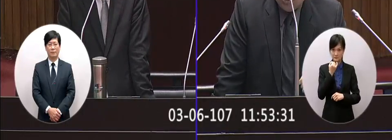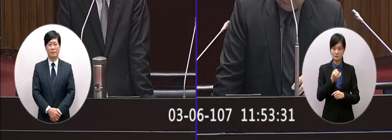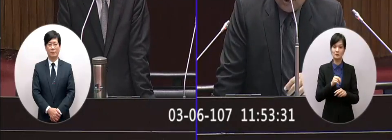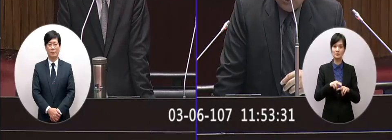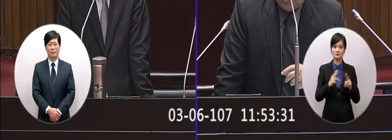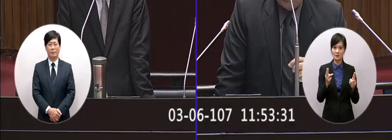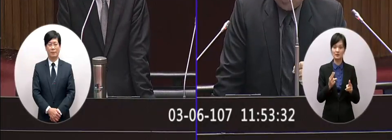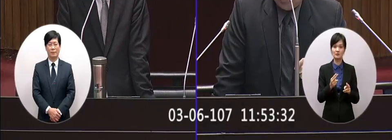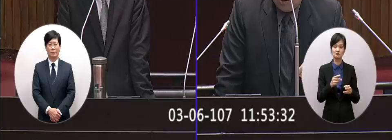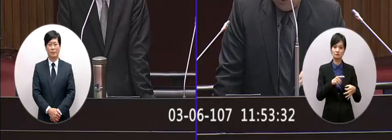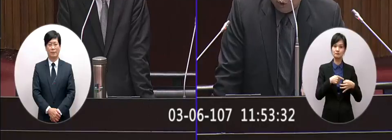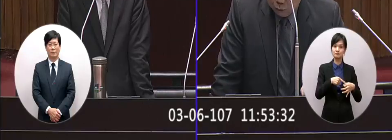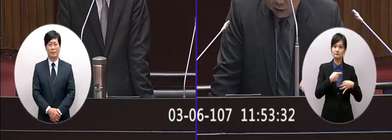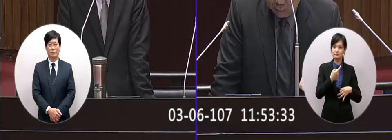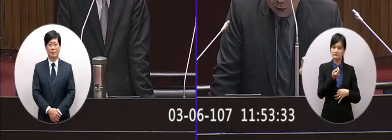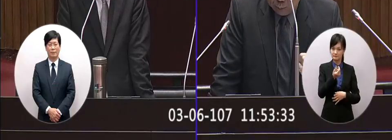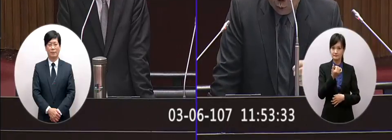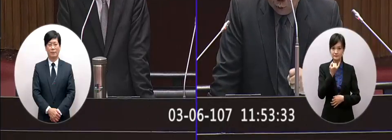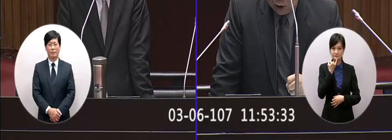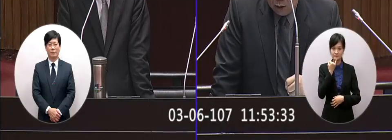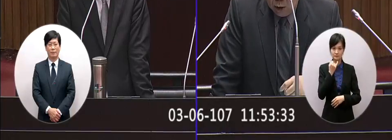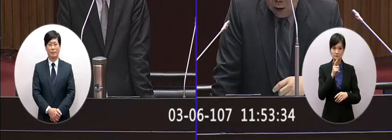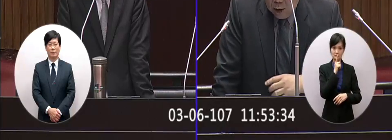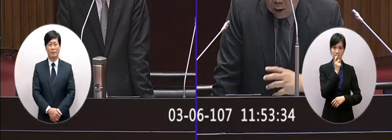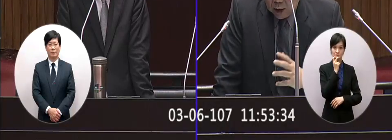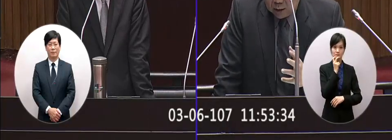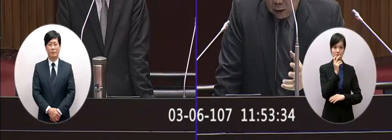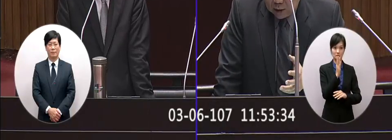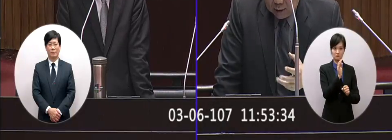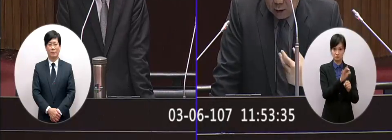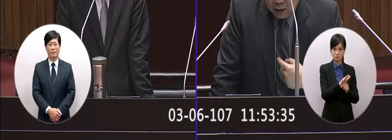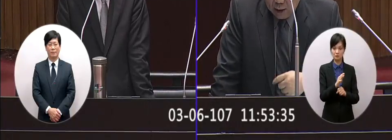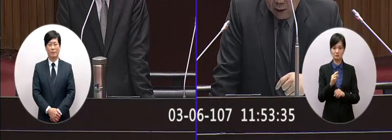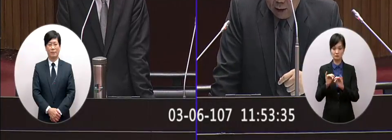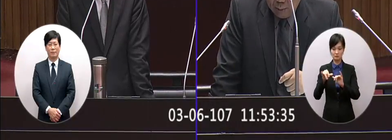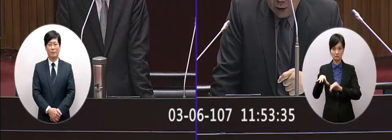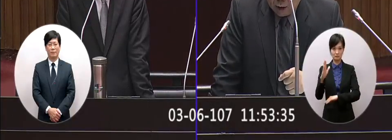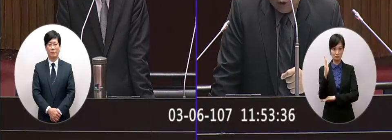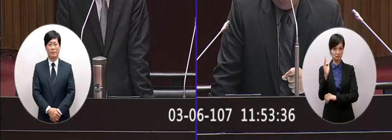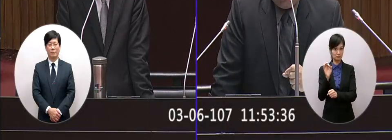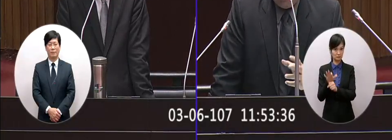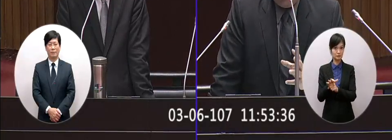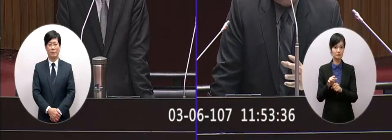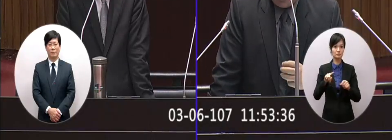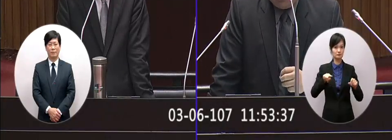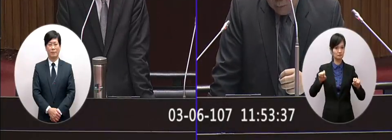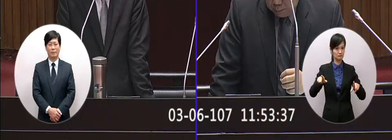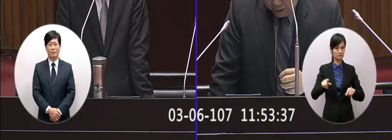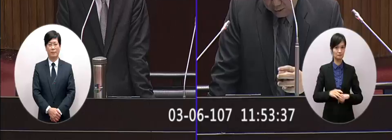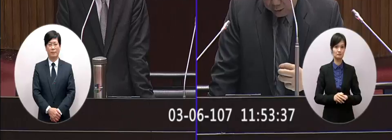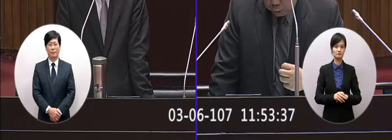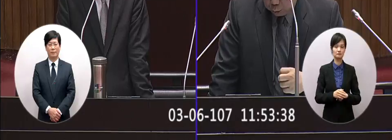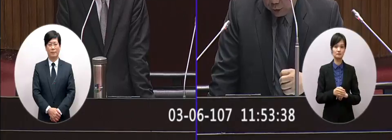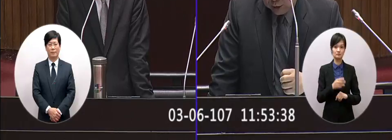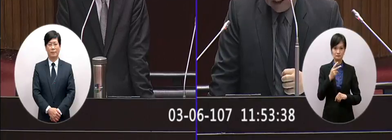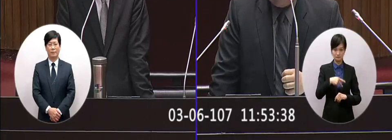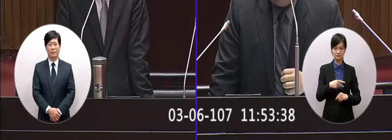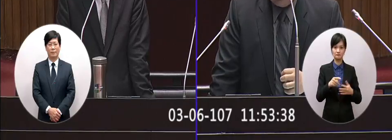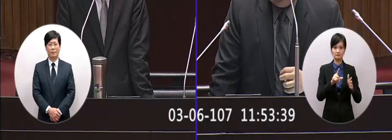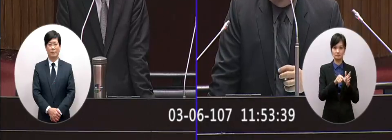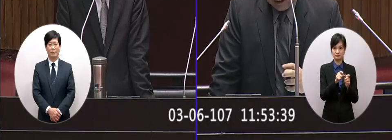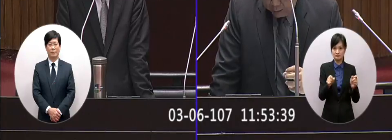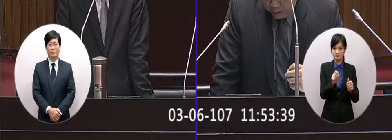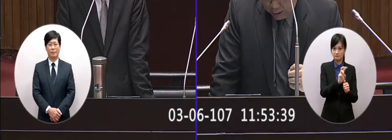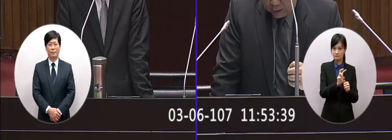地方采用计划型的补助，这上面是不同的。那到长照 2.0 里面的话，我们扩大把49岁以